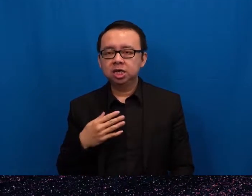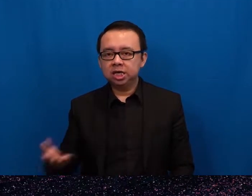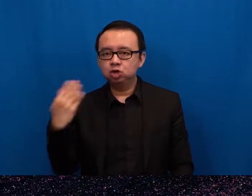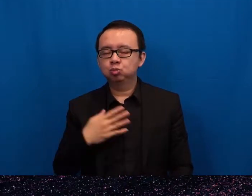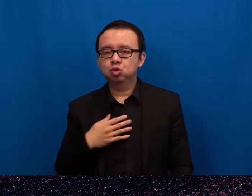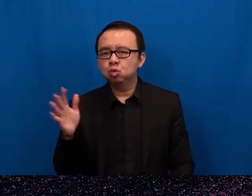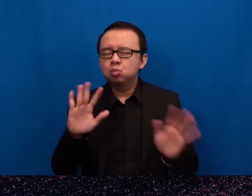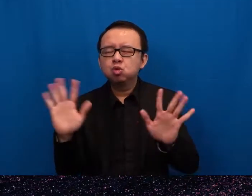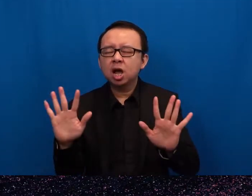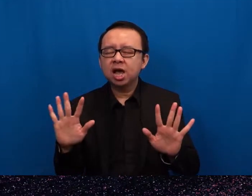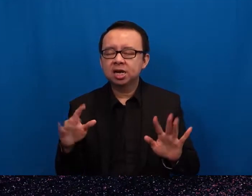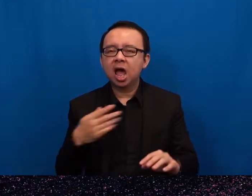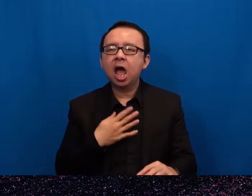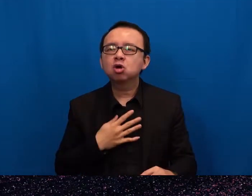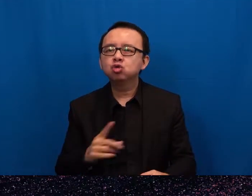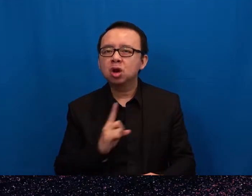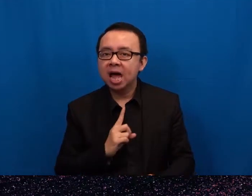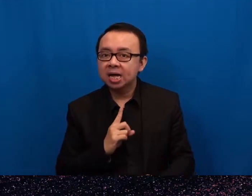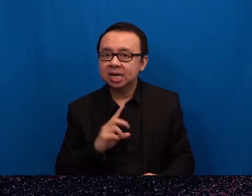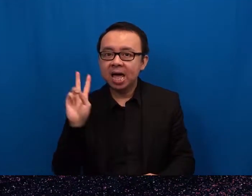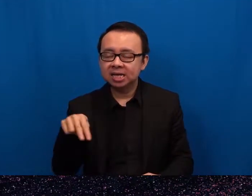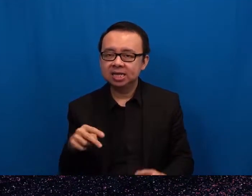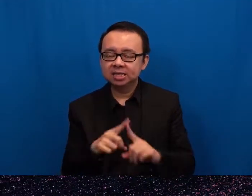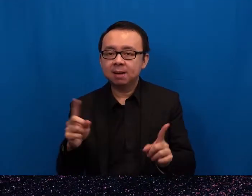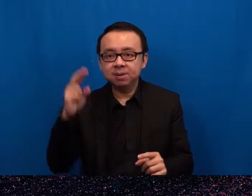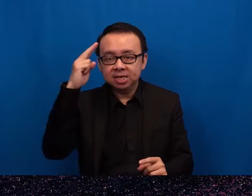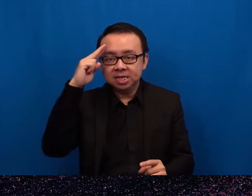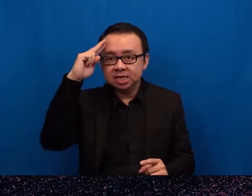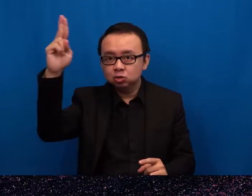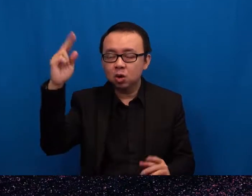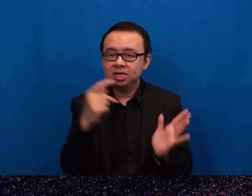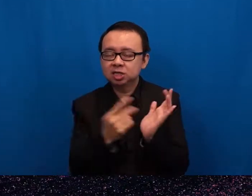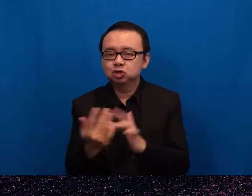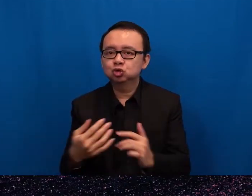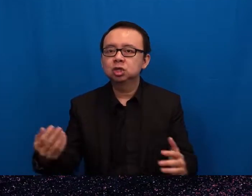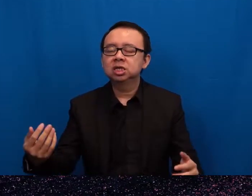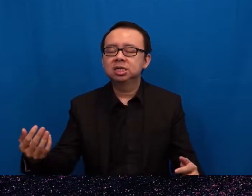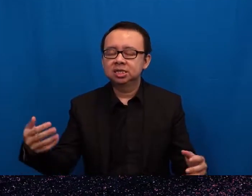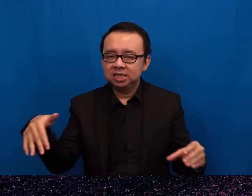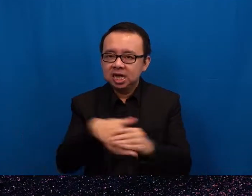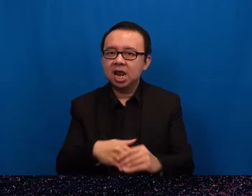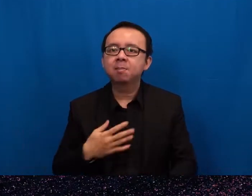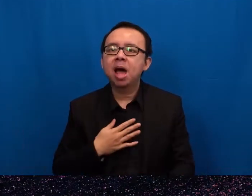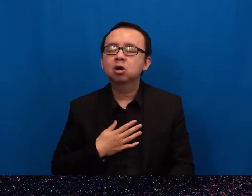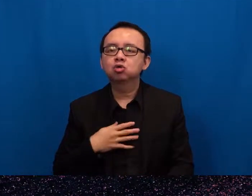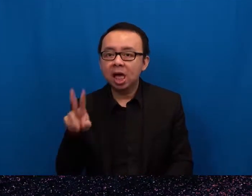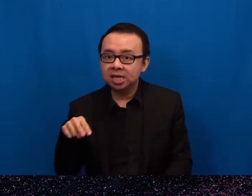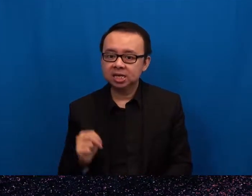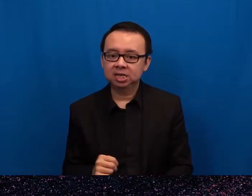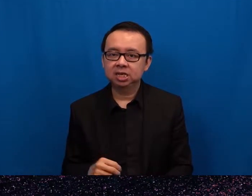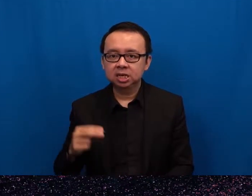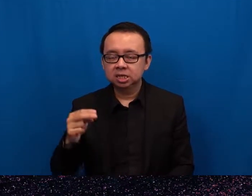aku lagi, tapi Yesus dalamku. Yesus hidup dalamku. Hidupku bukannya aku lagi, tapi